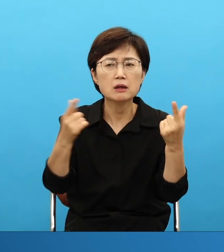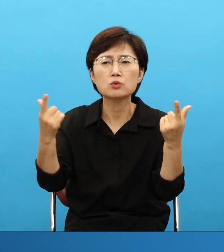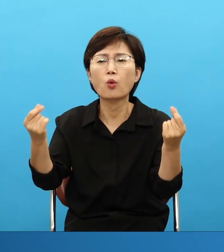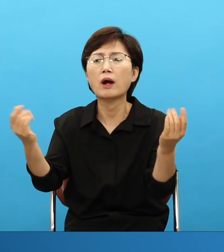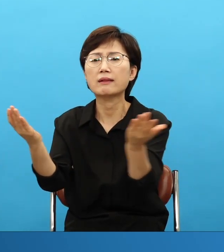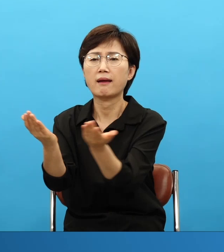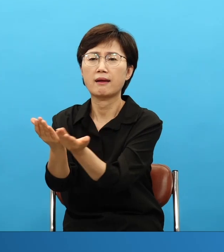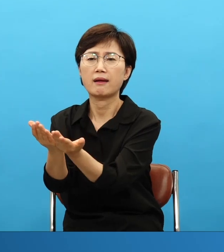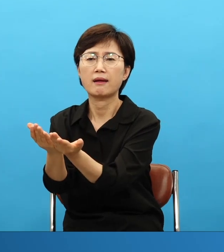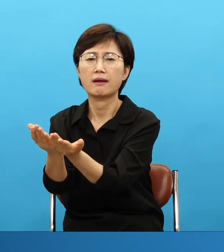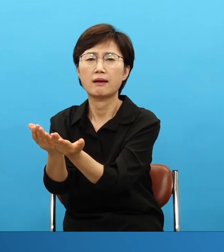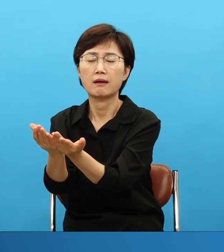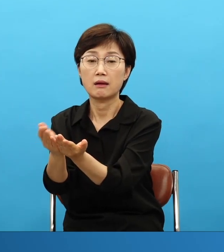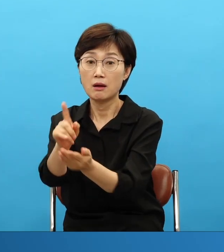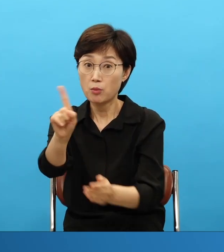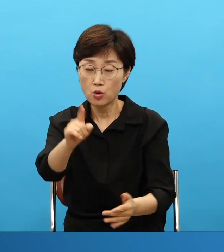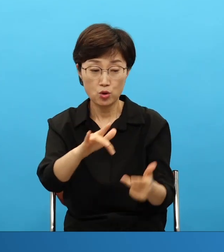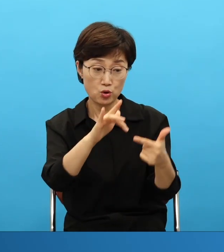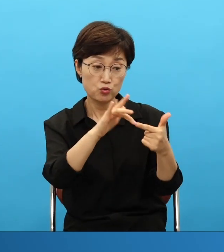메지가